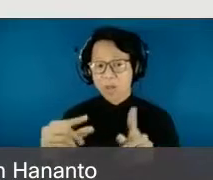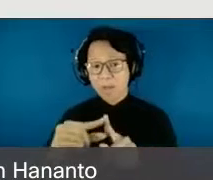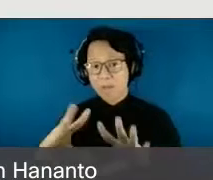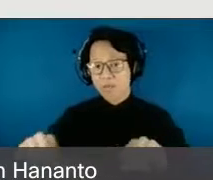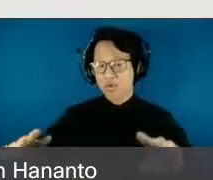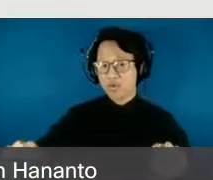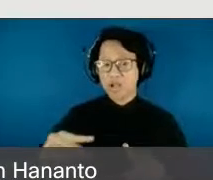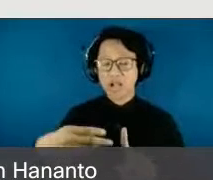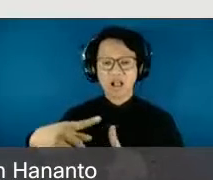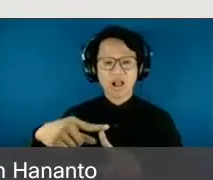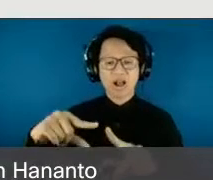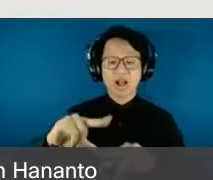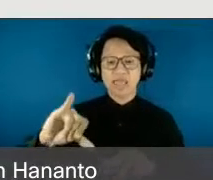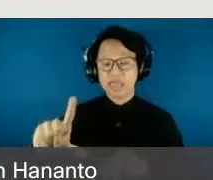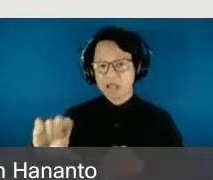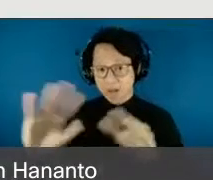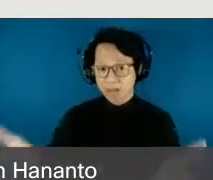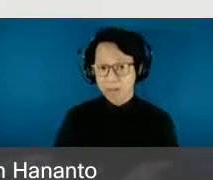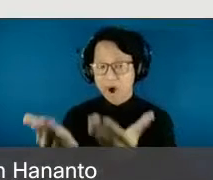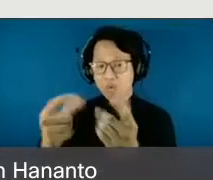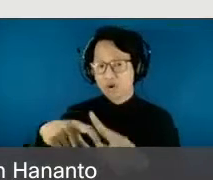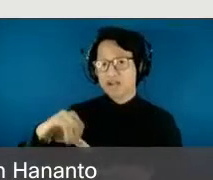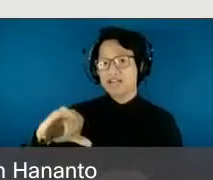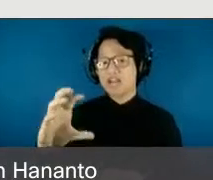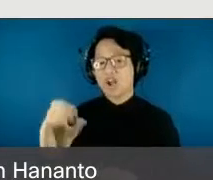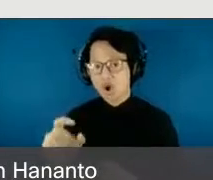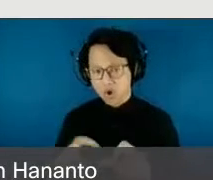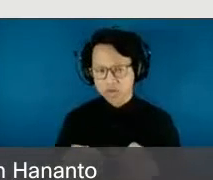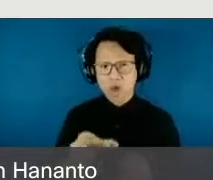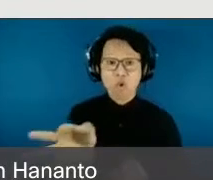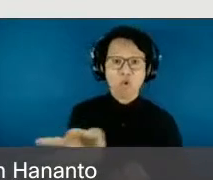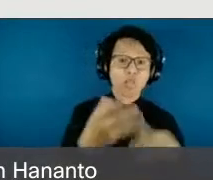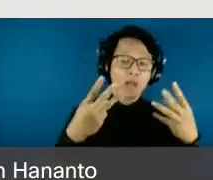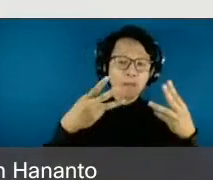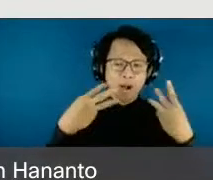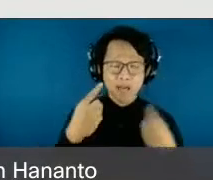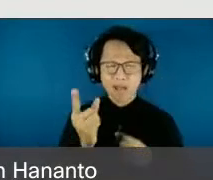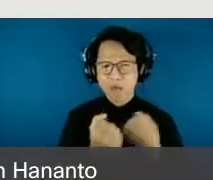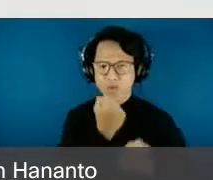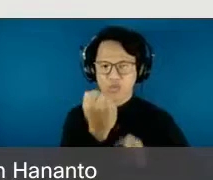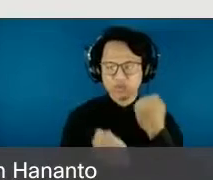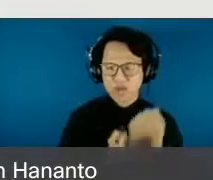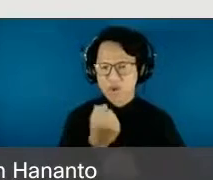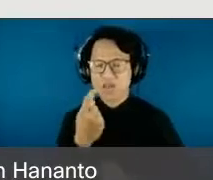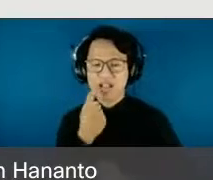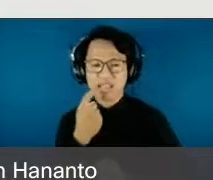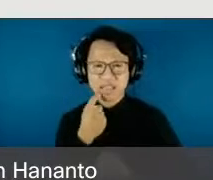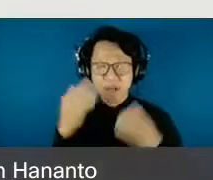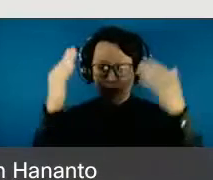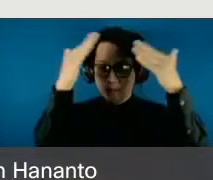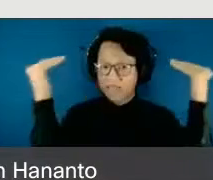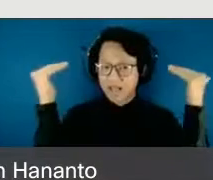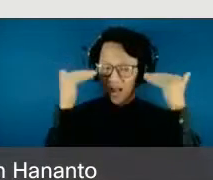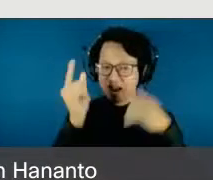yang membangun kios. Kemudian juga di Kota Malang ada berbagai macam usaha-usaha terkait urban farming,